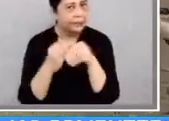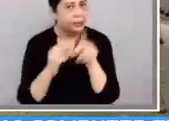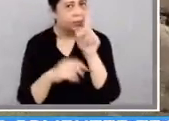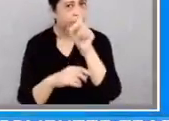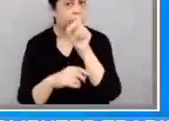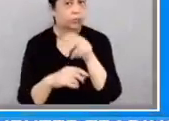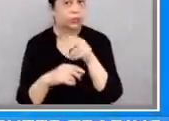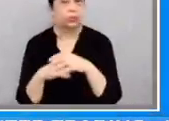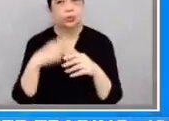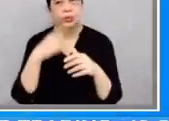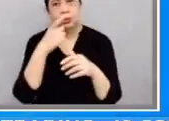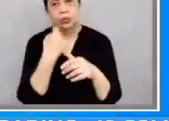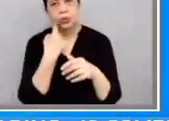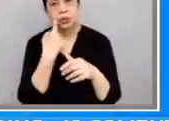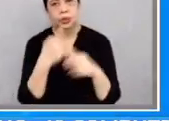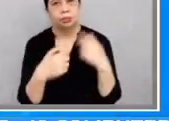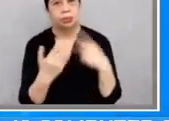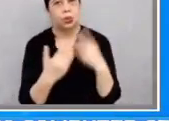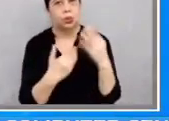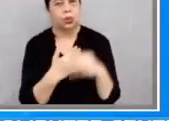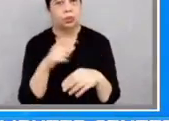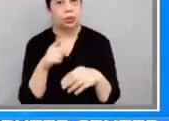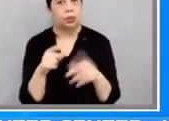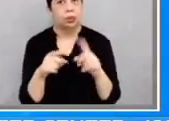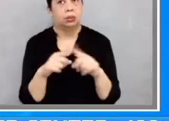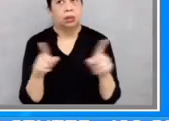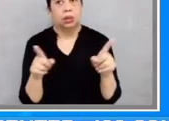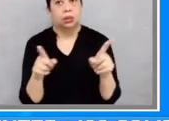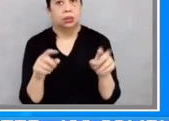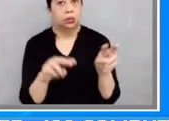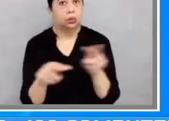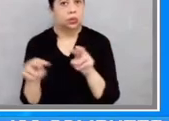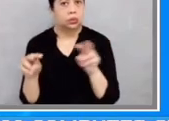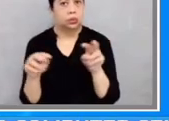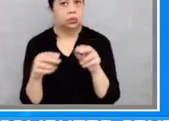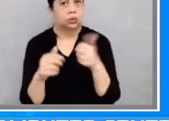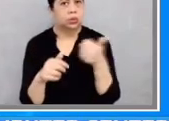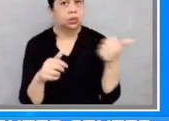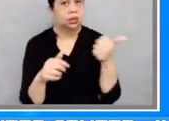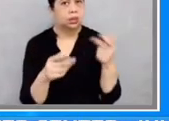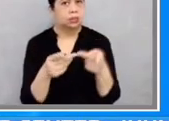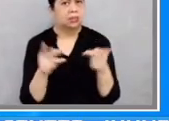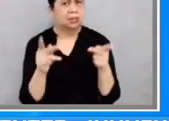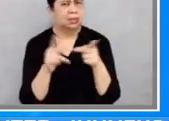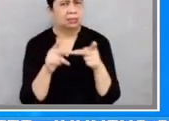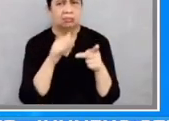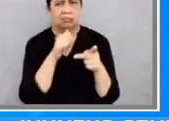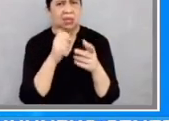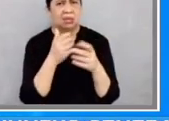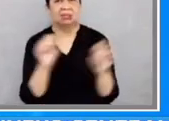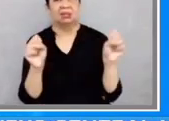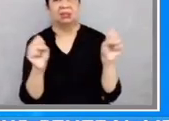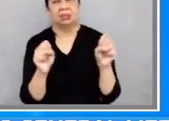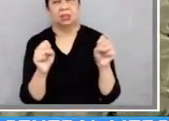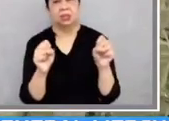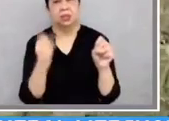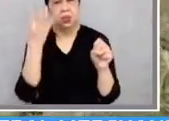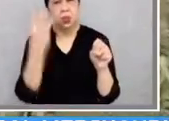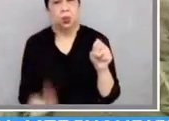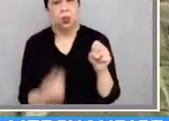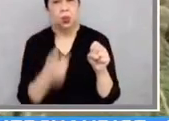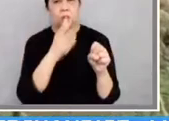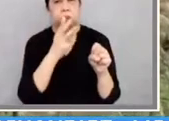dahil nabanggit nyo may programa na kayo. Pero nakikita ho natin ano, sa ibang mga lugar, hindi ho naagapan ano, yung pagkawala ho ng tubig sa ilang mga